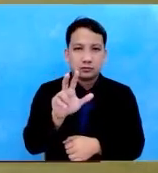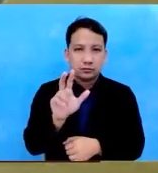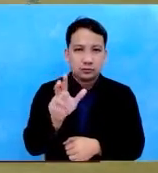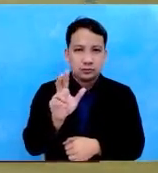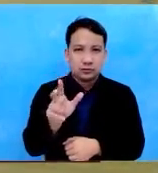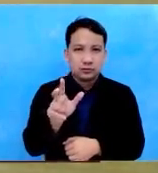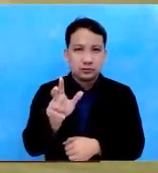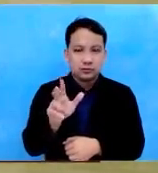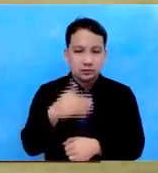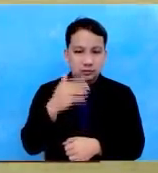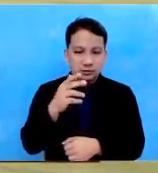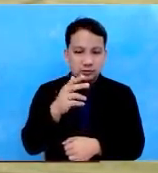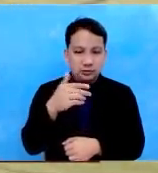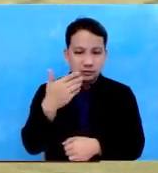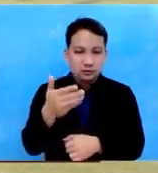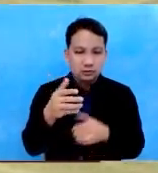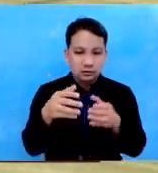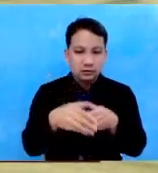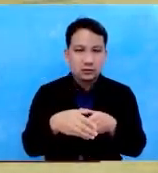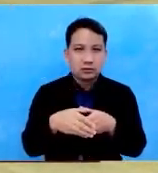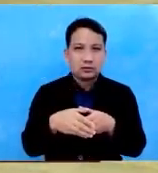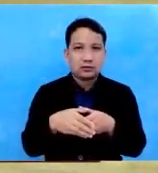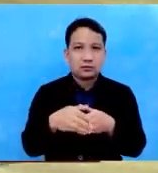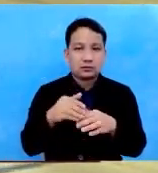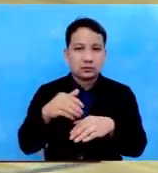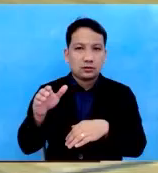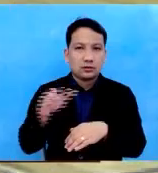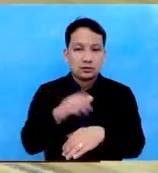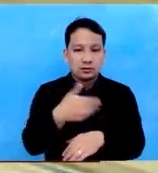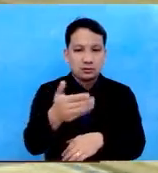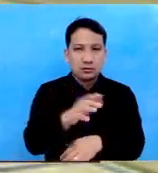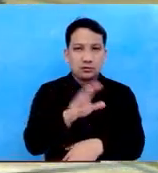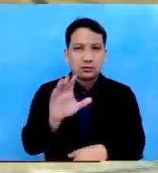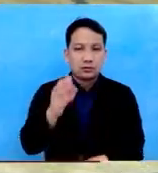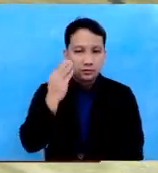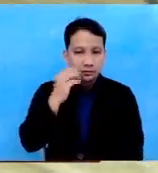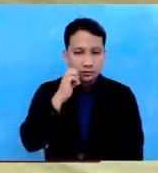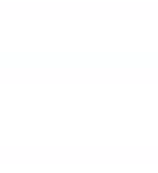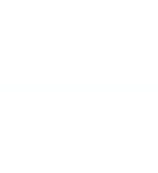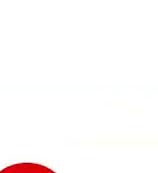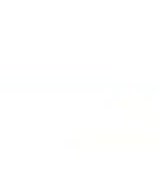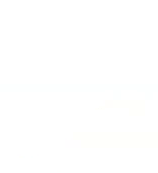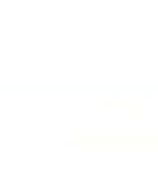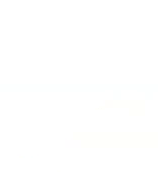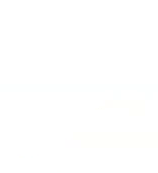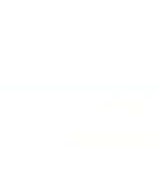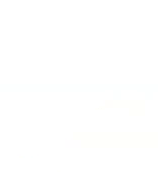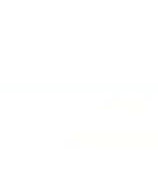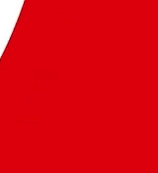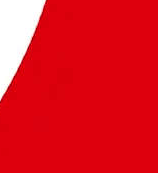na batch. Nagbabalita mula sa Frontline, Marianne Enriquez, News 5.